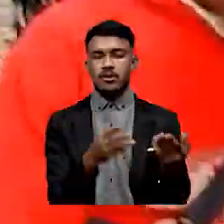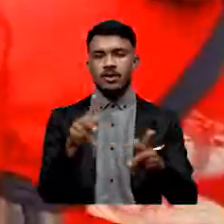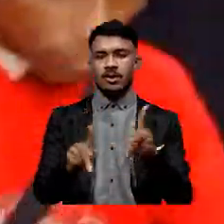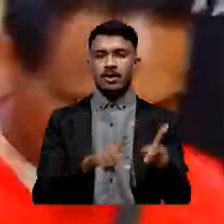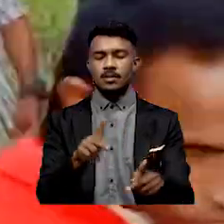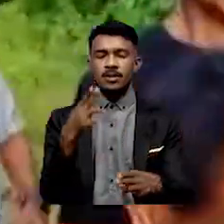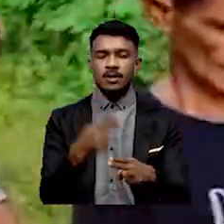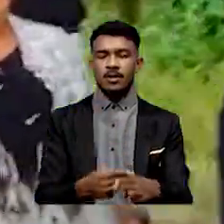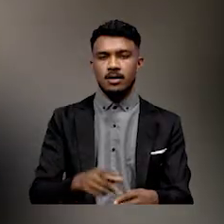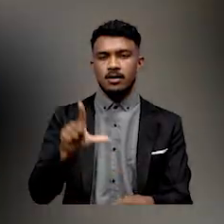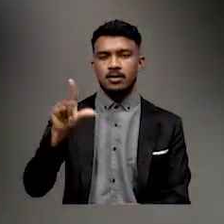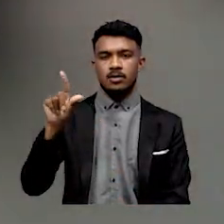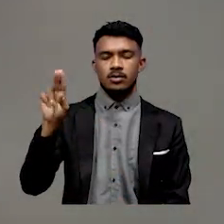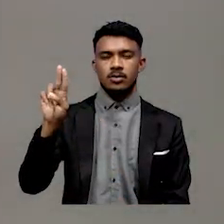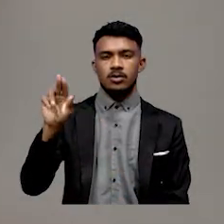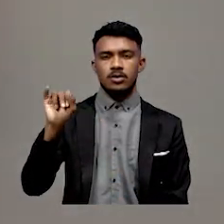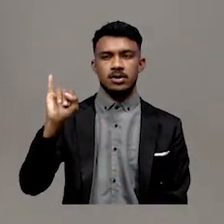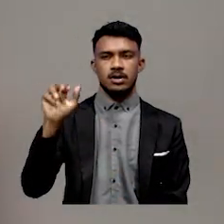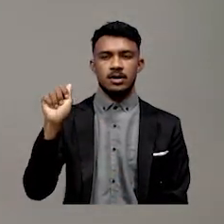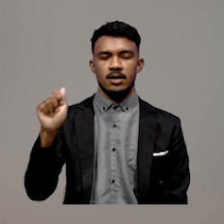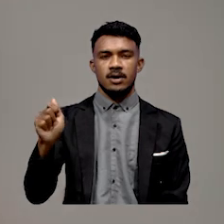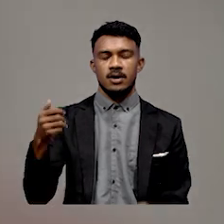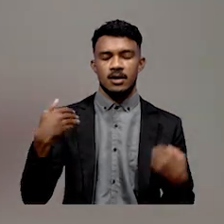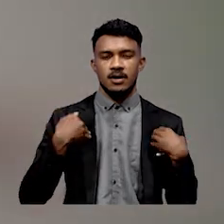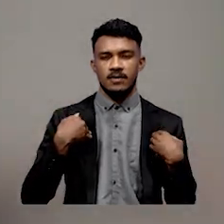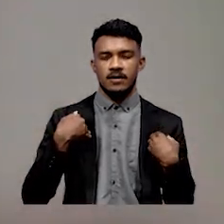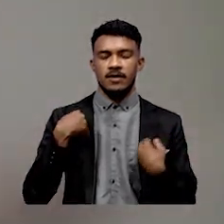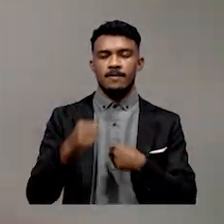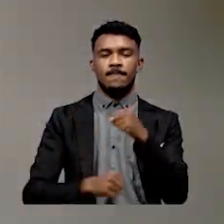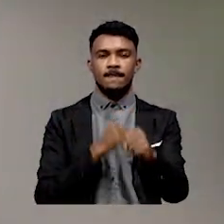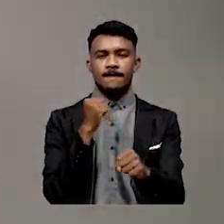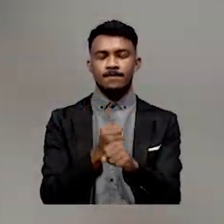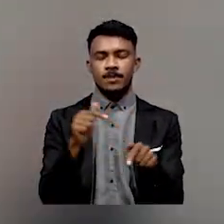lujia dakunya tinan hatun lusirua ia kita semana ni.